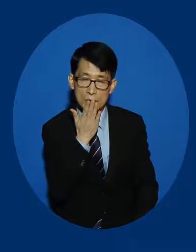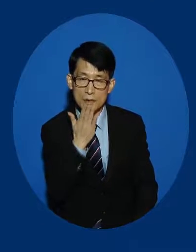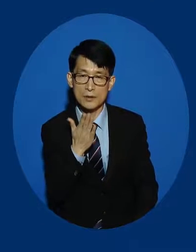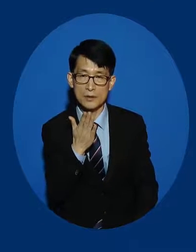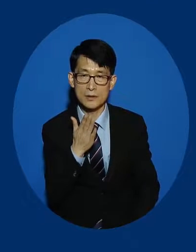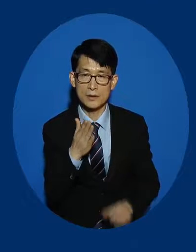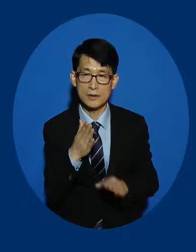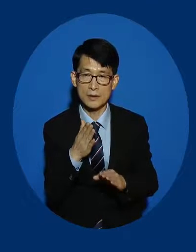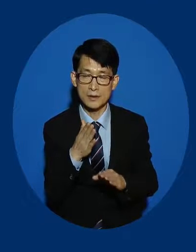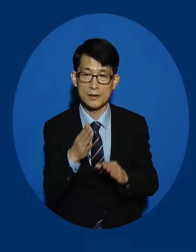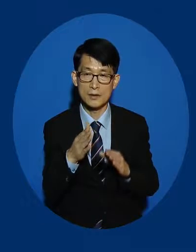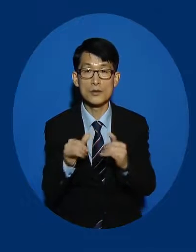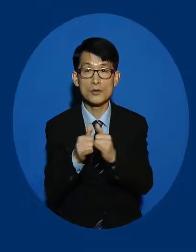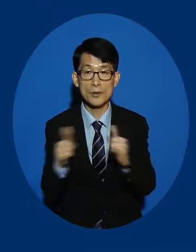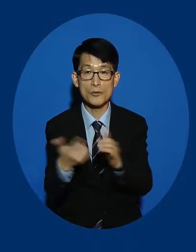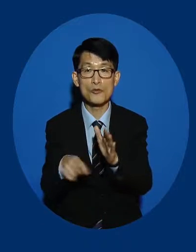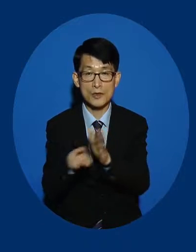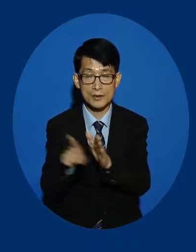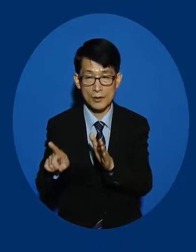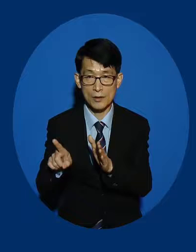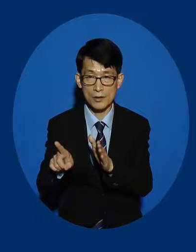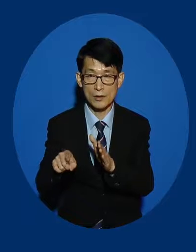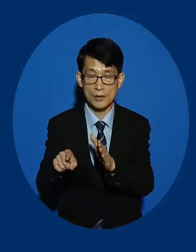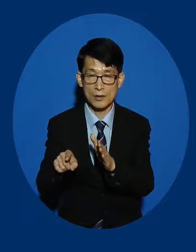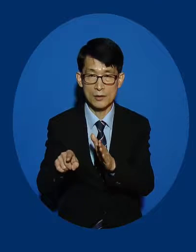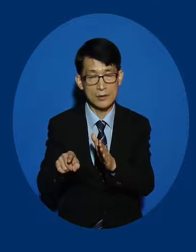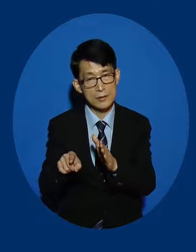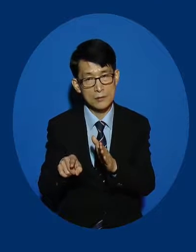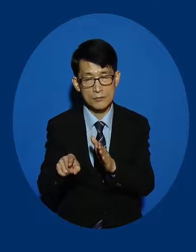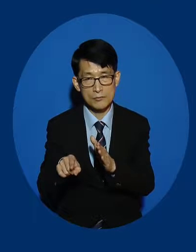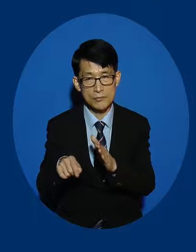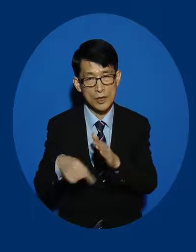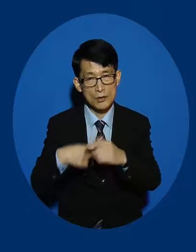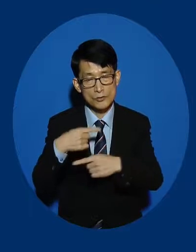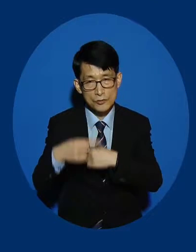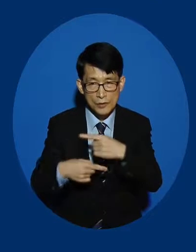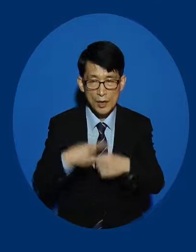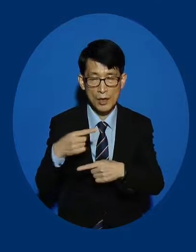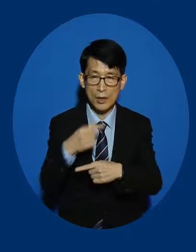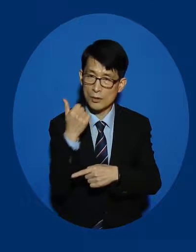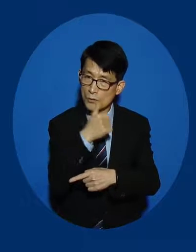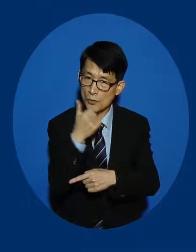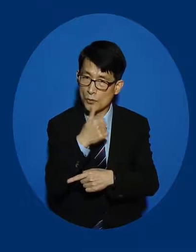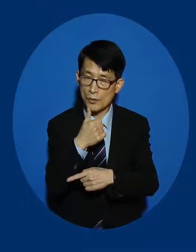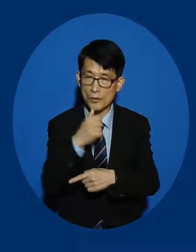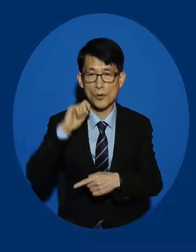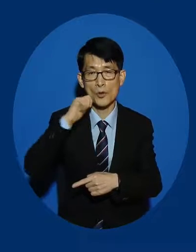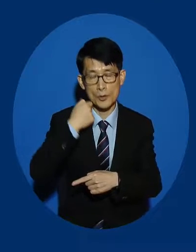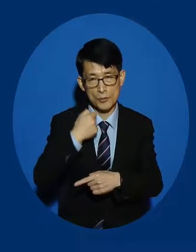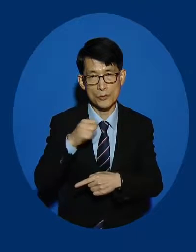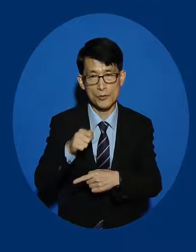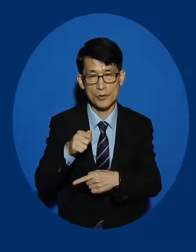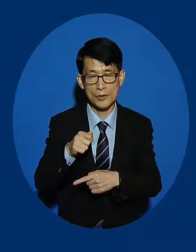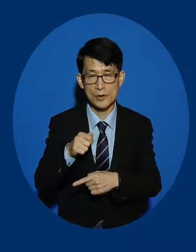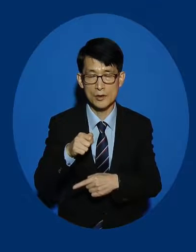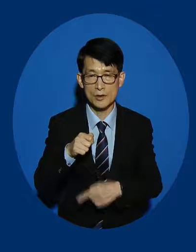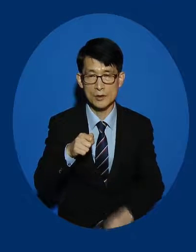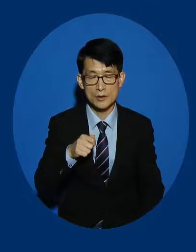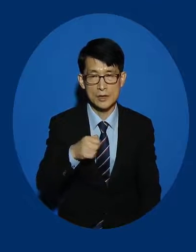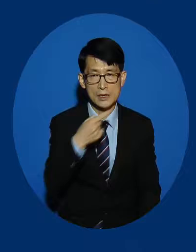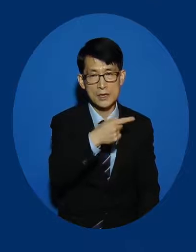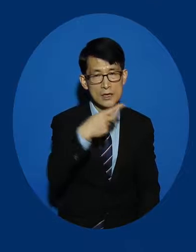그 수어통역 제공할 수 있는 시스템을 아직 갖추지 못했고 129 복지 콜센터를 통해서 일부나마 지금